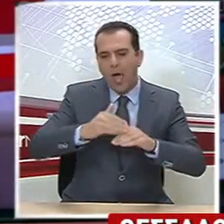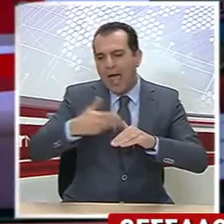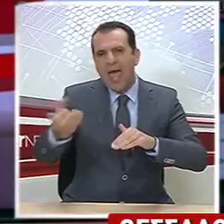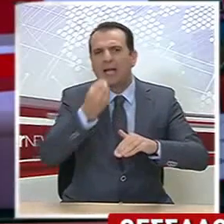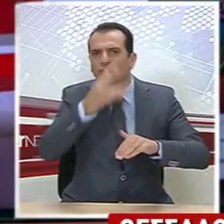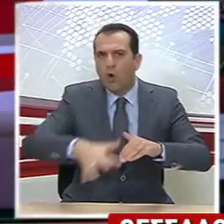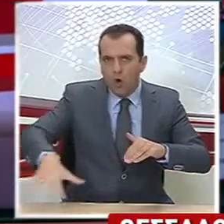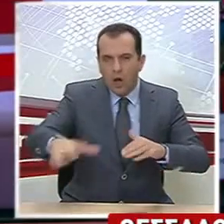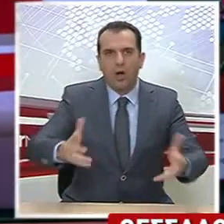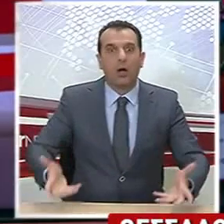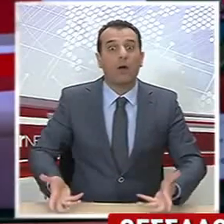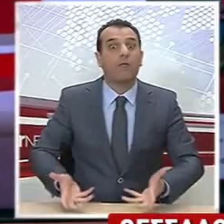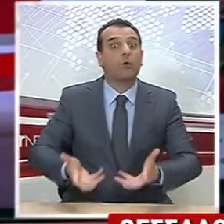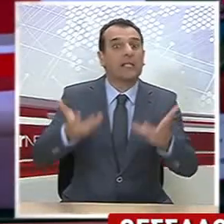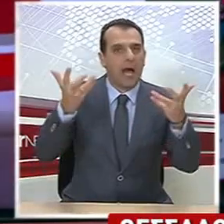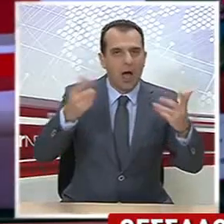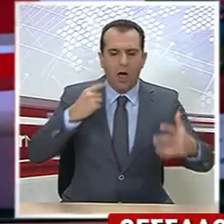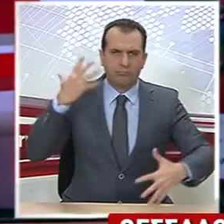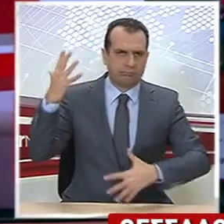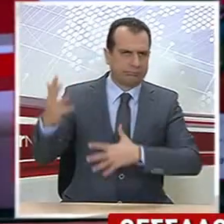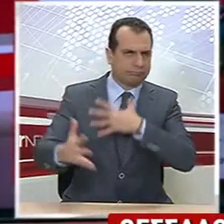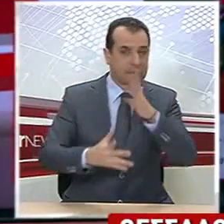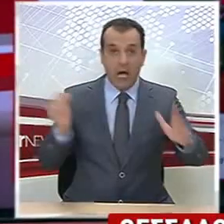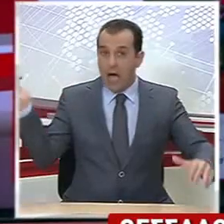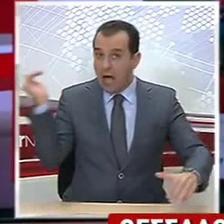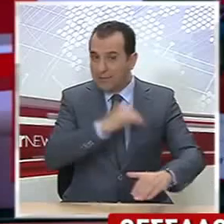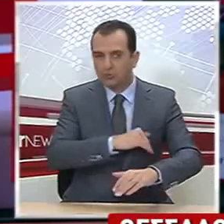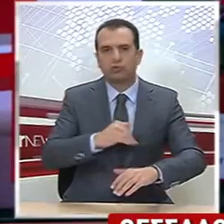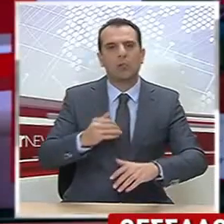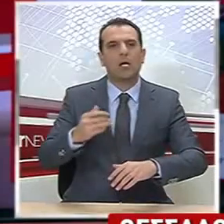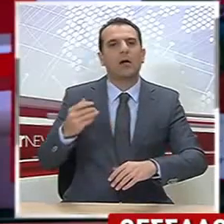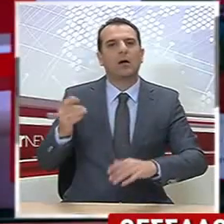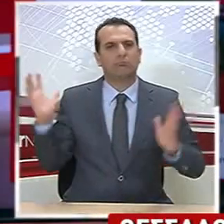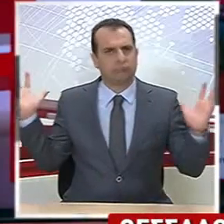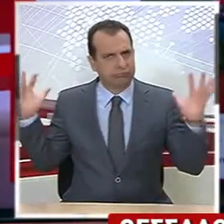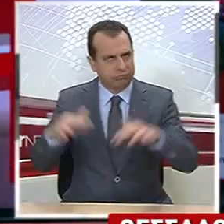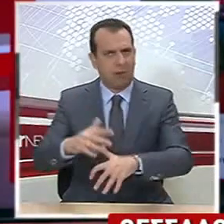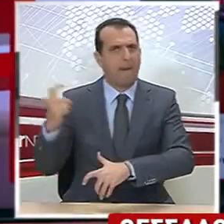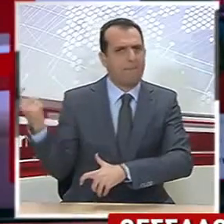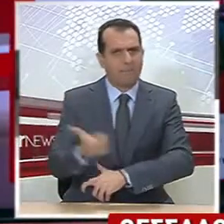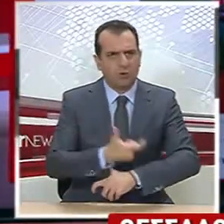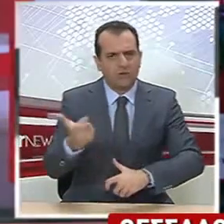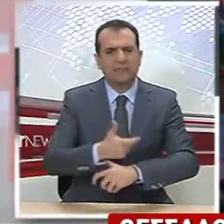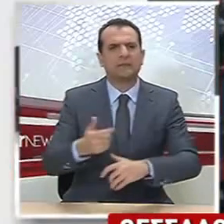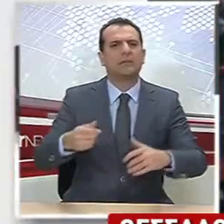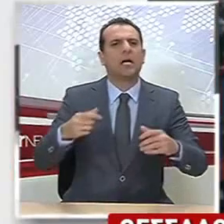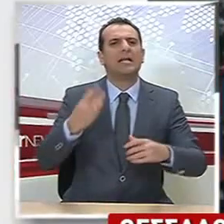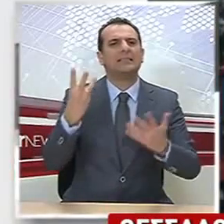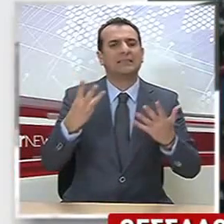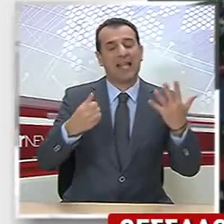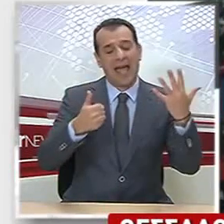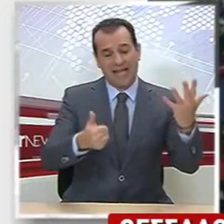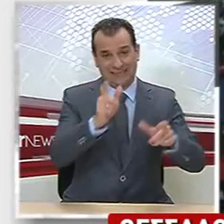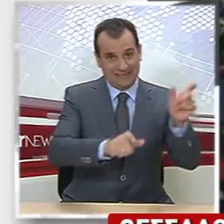Σύμφωνα με το seleo.gr, η φωτιά εκδηλώθηκε από άγνωστη αιτία στην αυλή του εργοστασίου και γρήγορα πήρε διαστάσεις. Στο σημείο έσπευσαν